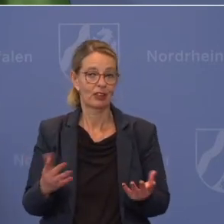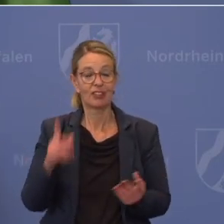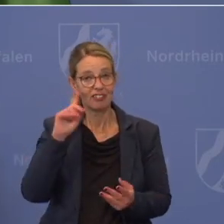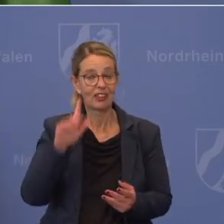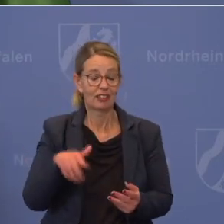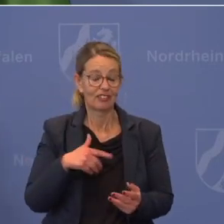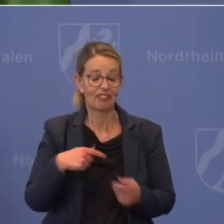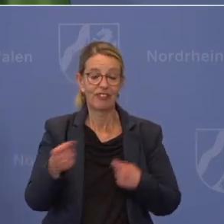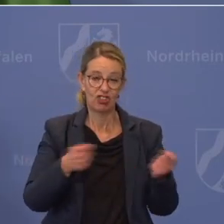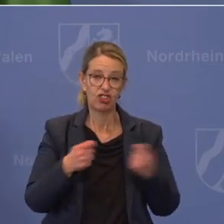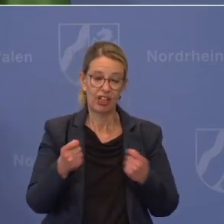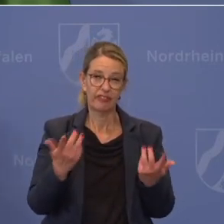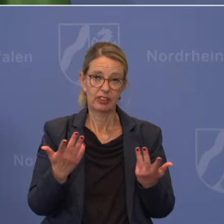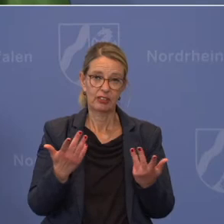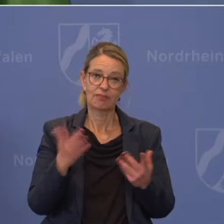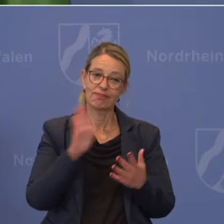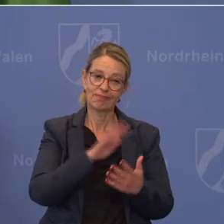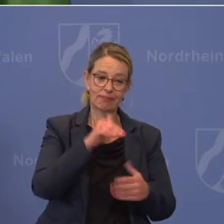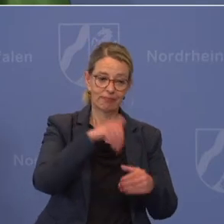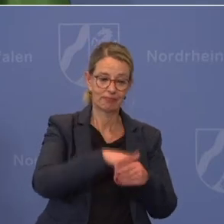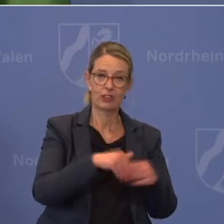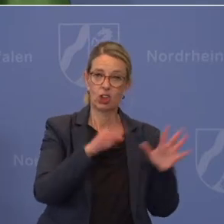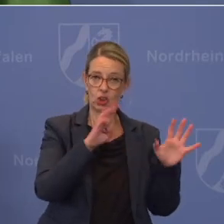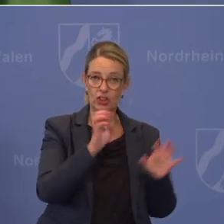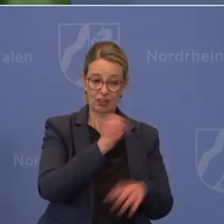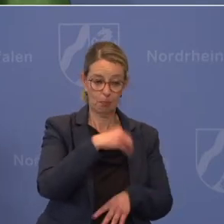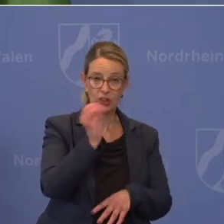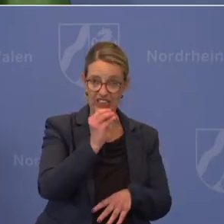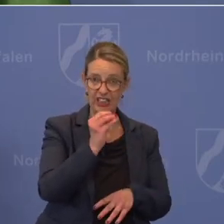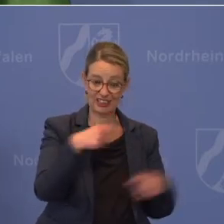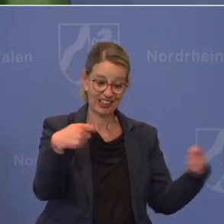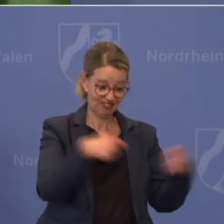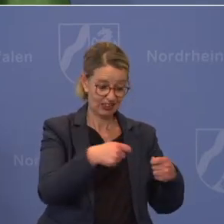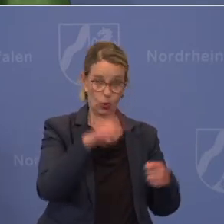fast 90% der gesamten Investitionen in Deutschland.